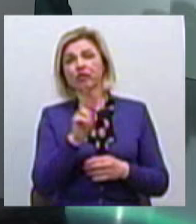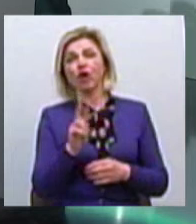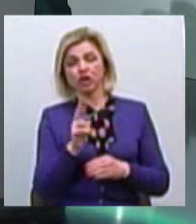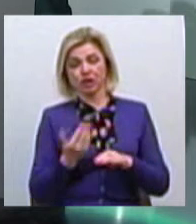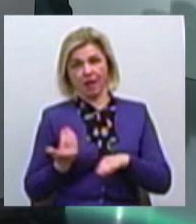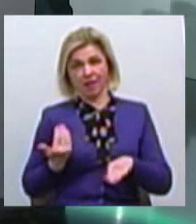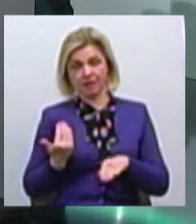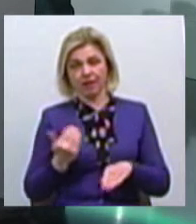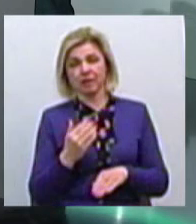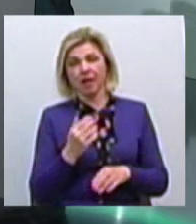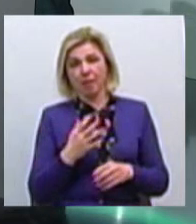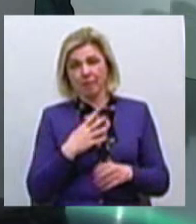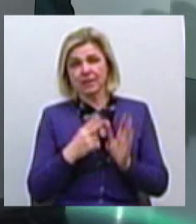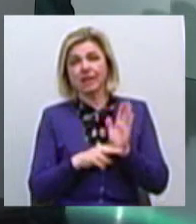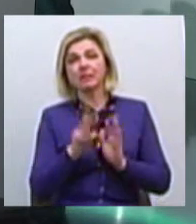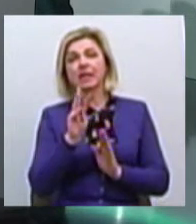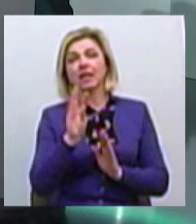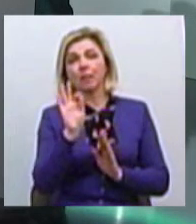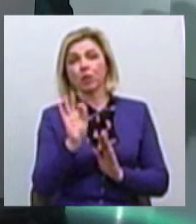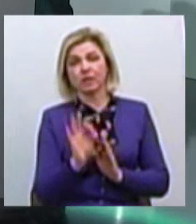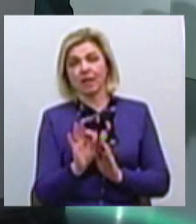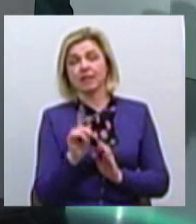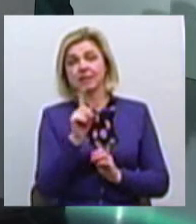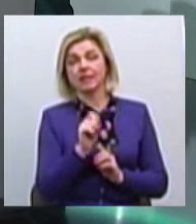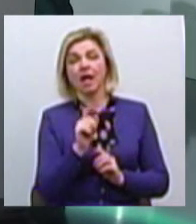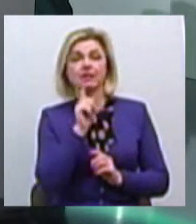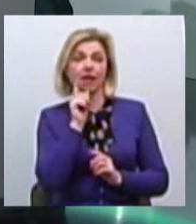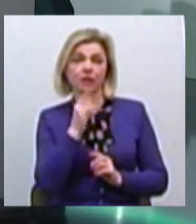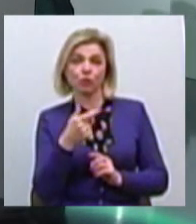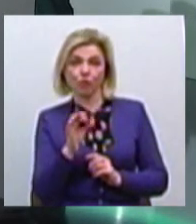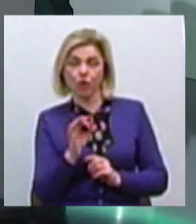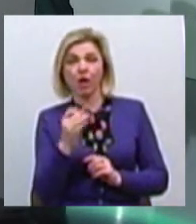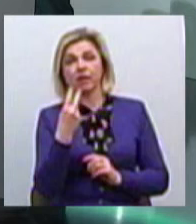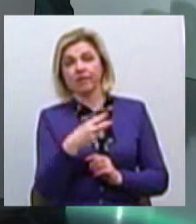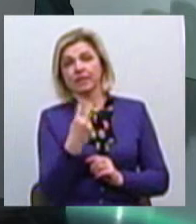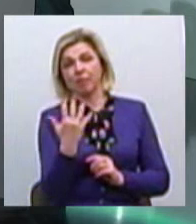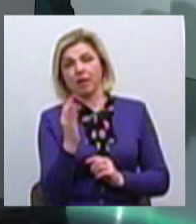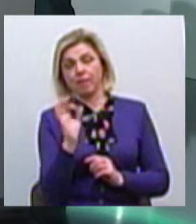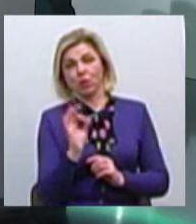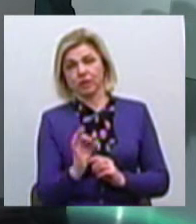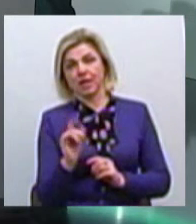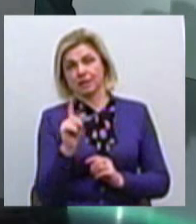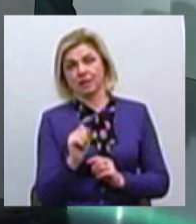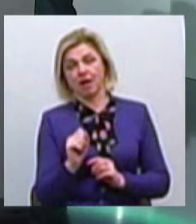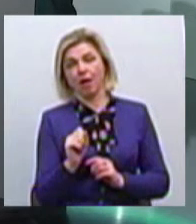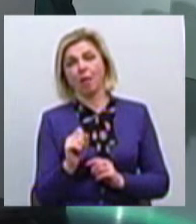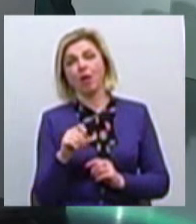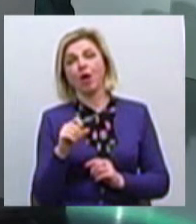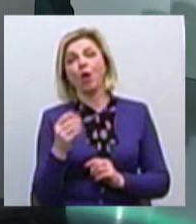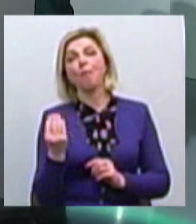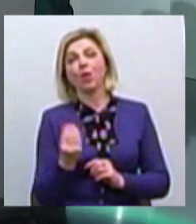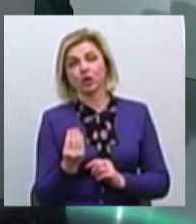дані 73% за Володимира Зеленського і 25% за